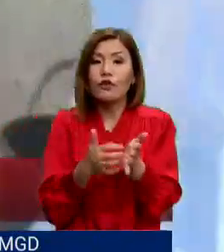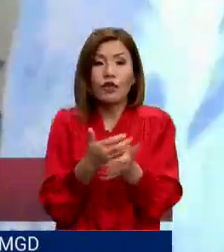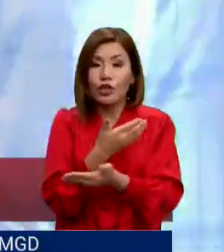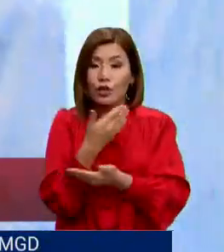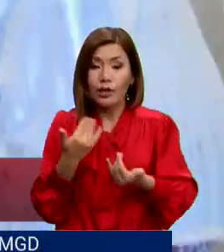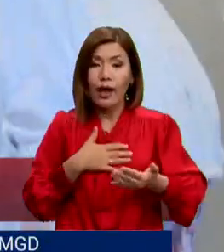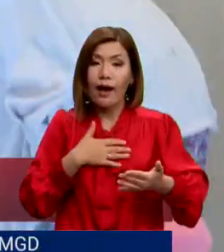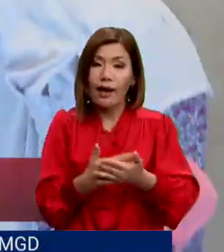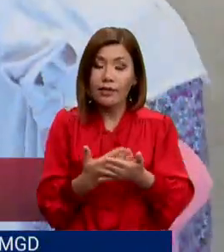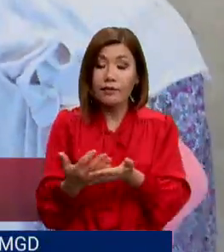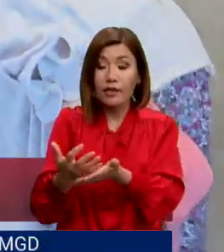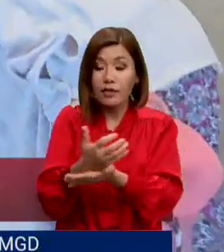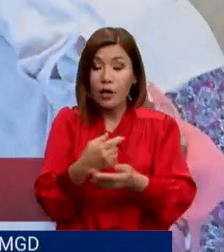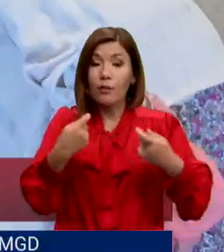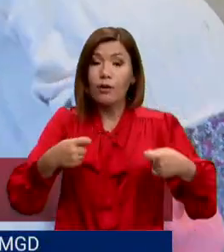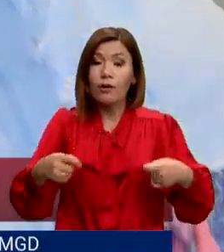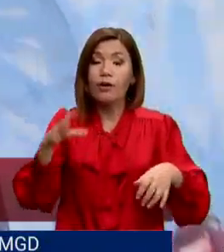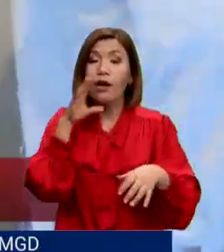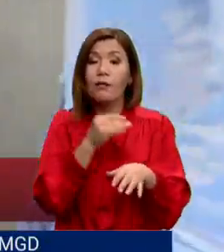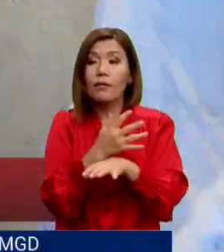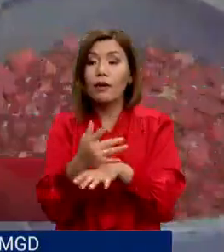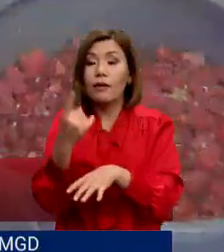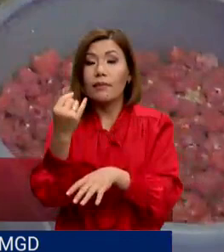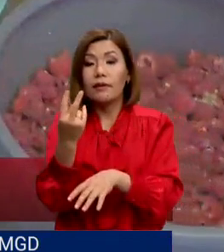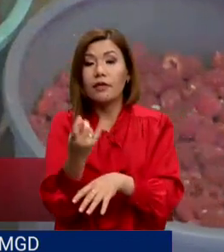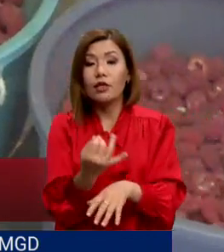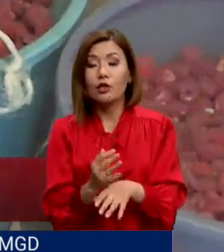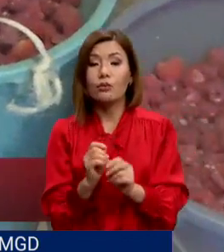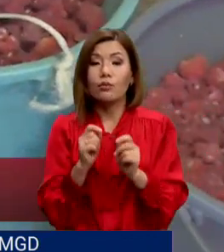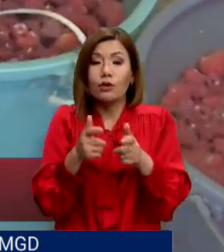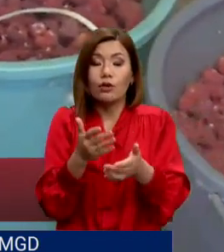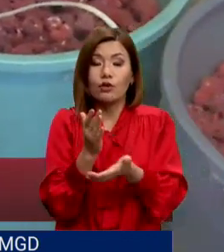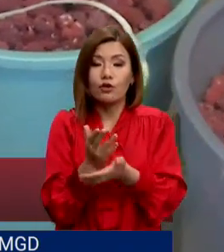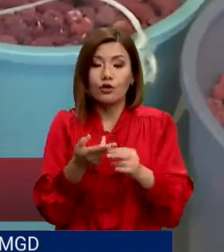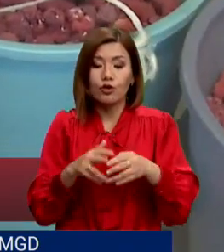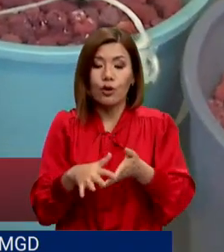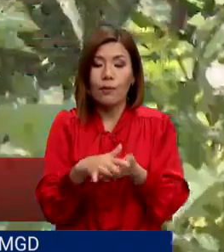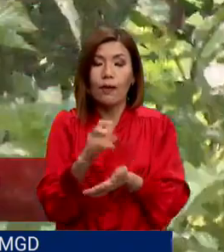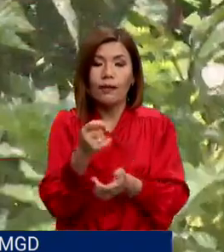идет активно, хотя пока не в полную мощь. Но через пару дней предложения будет столько, что